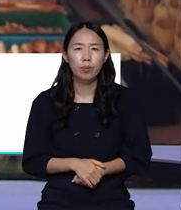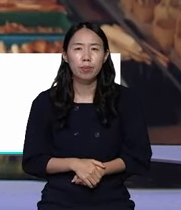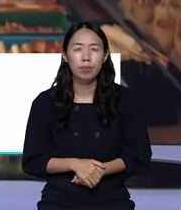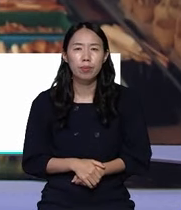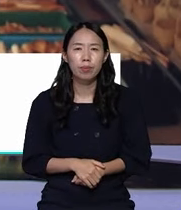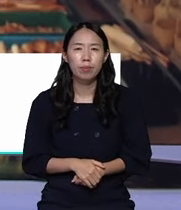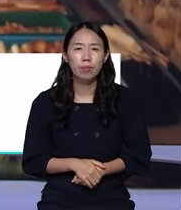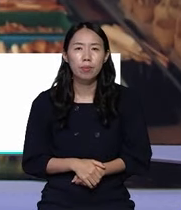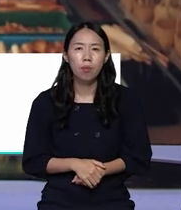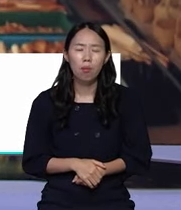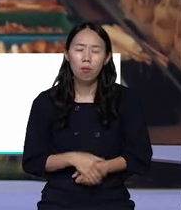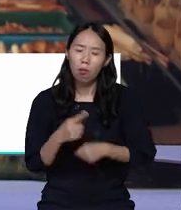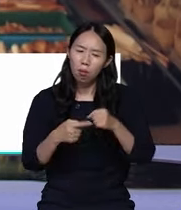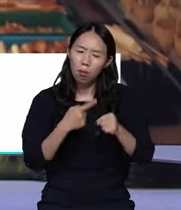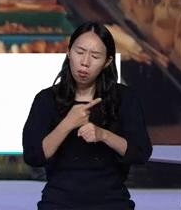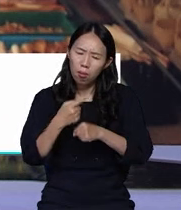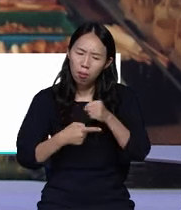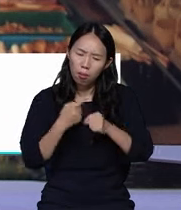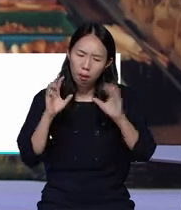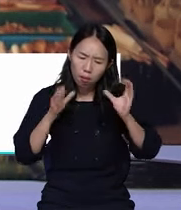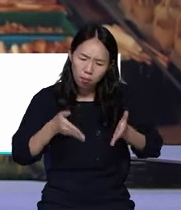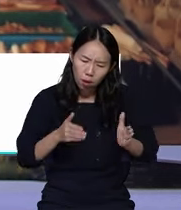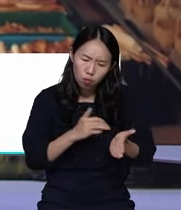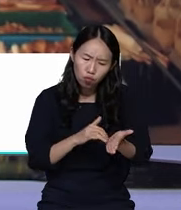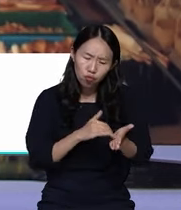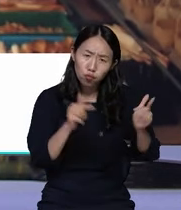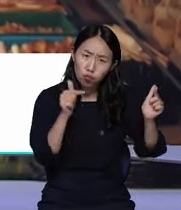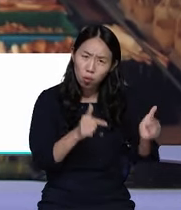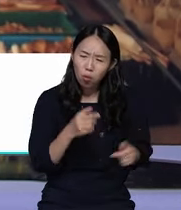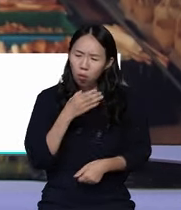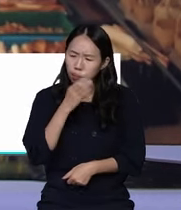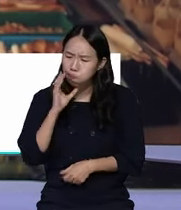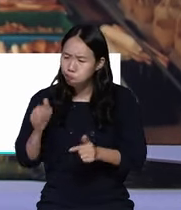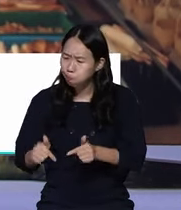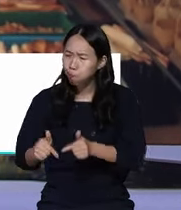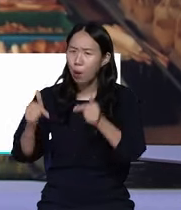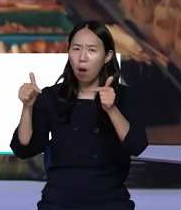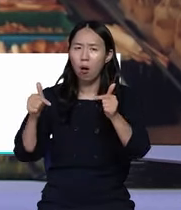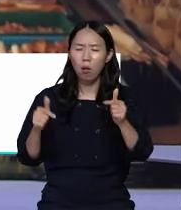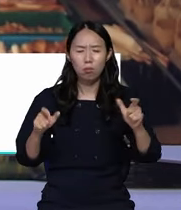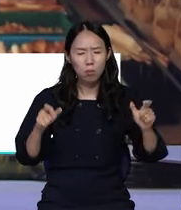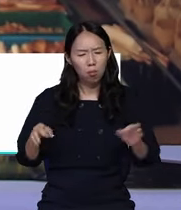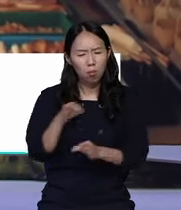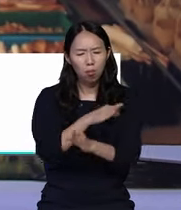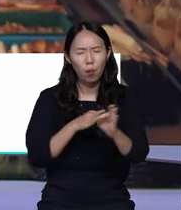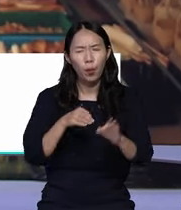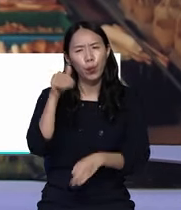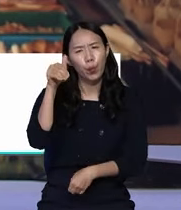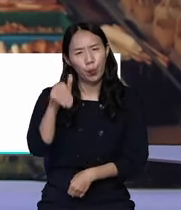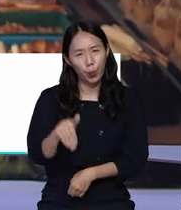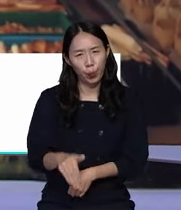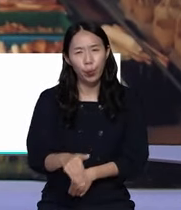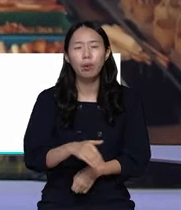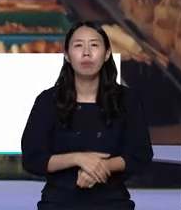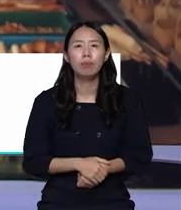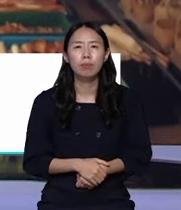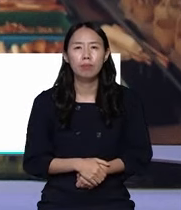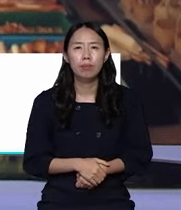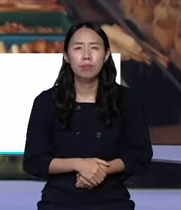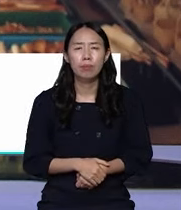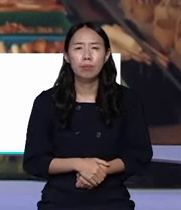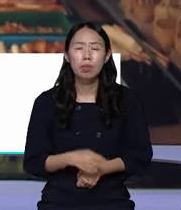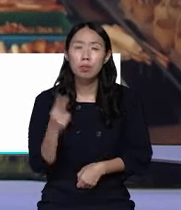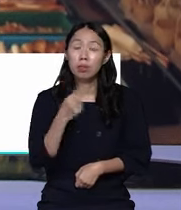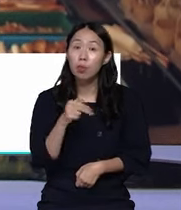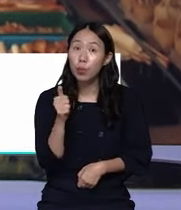있습니다 해마다 추생 화수는 줄고 고령 인구는 늘어나면서 지역 경제 활력 마저 사그라들고 있는데요